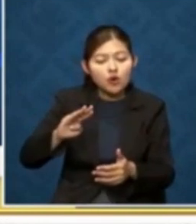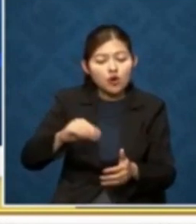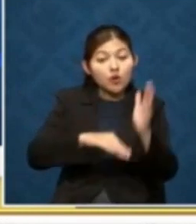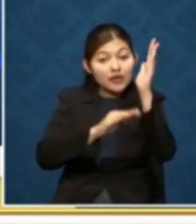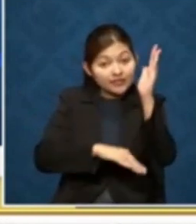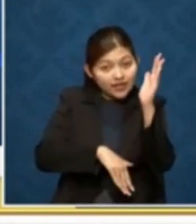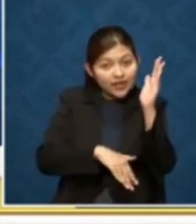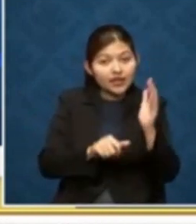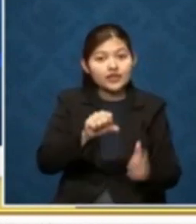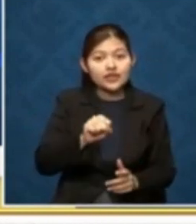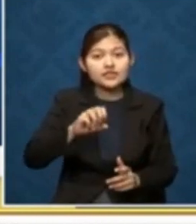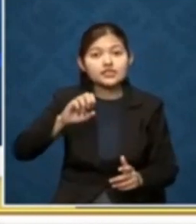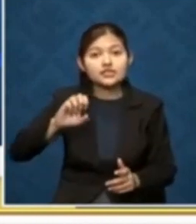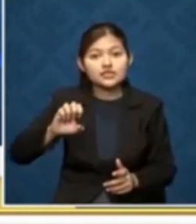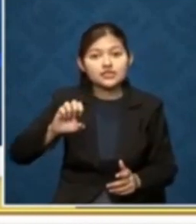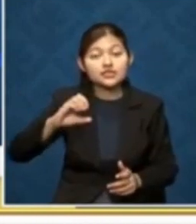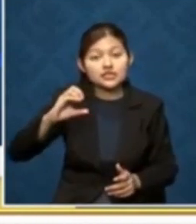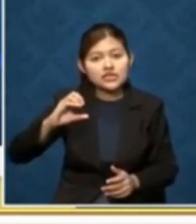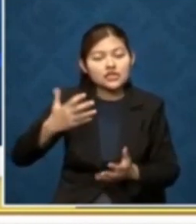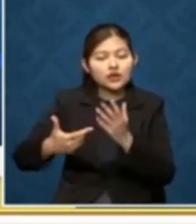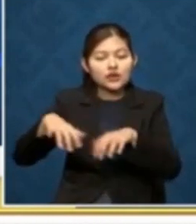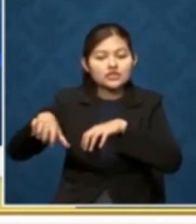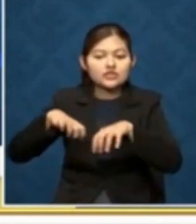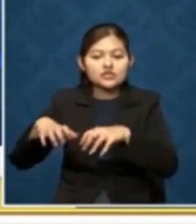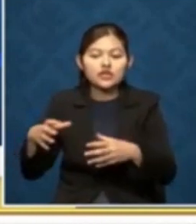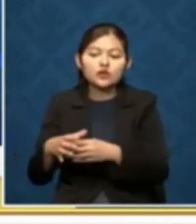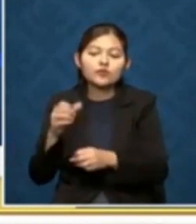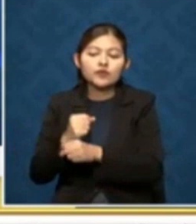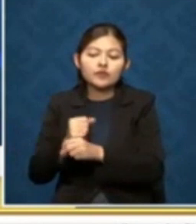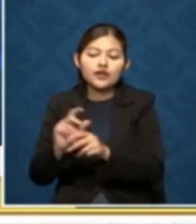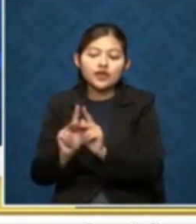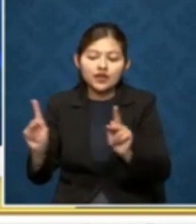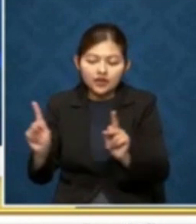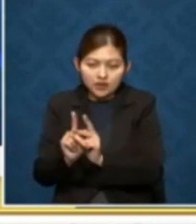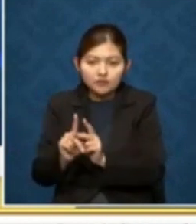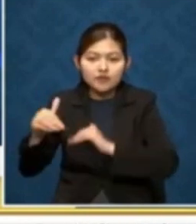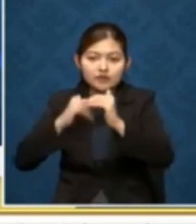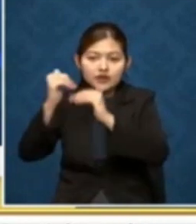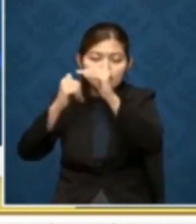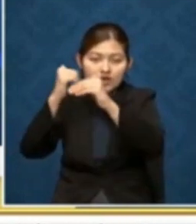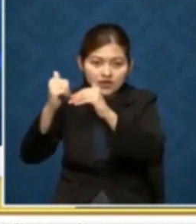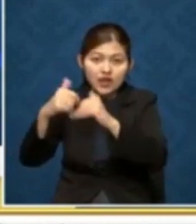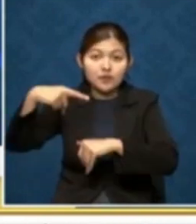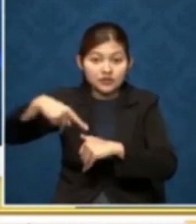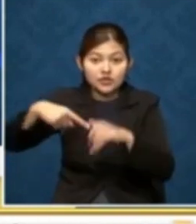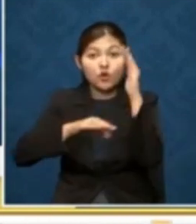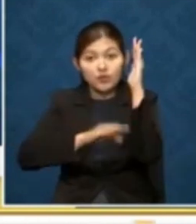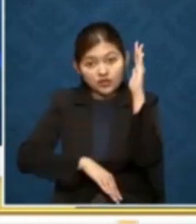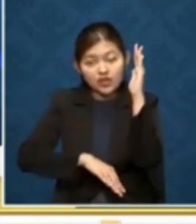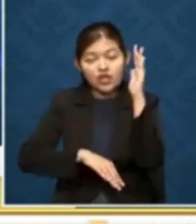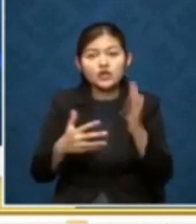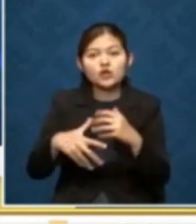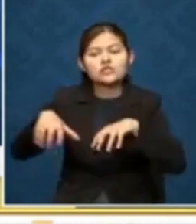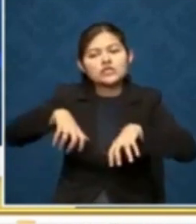ต้พรบ. SEC เนี่ยแหละค่ะหรือการจัดตั้งสำนักงานกรรมการนโยบายเขตพัฒนาเศรษฐกิจพิเศษภาคใต้เหล่านี้เนี่ยเราจะ